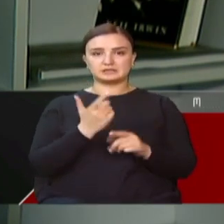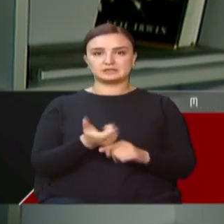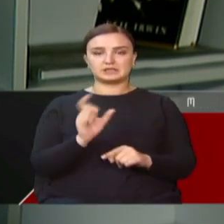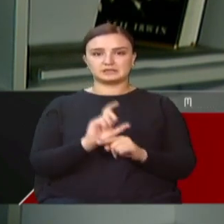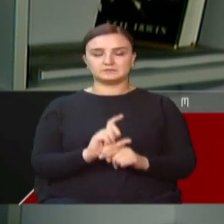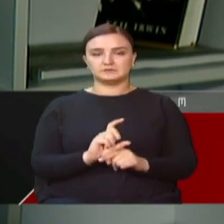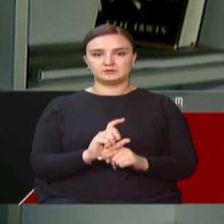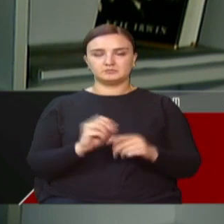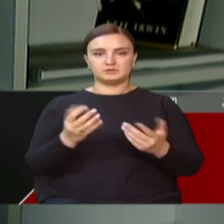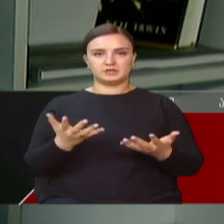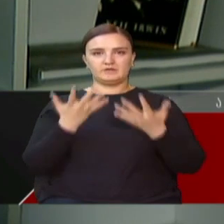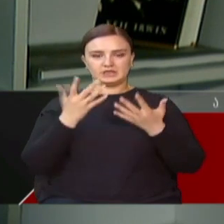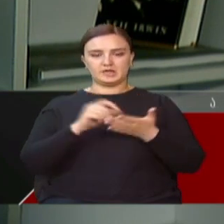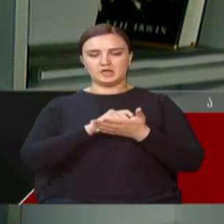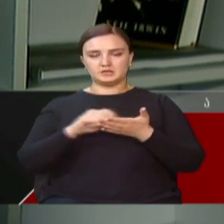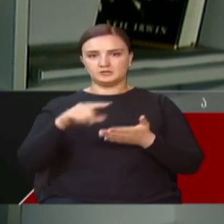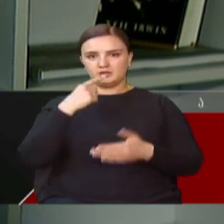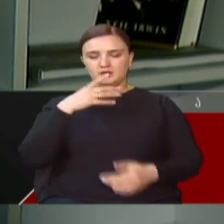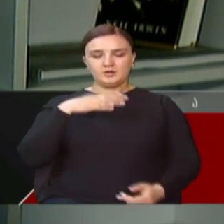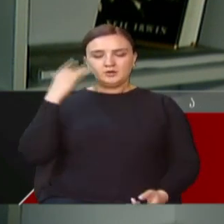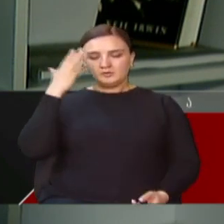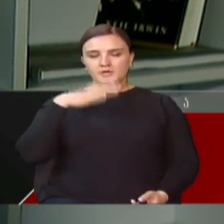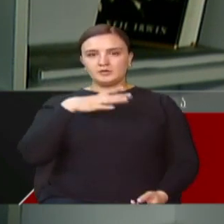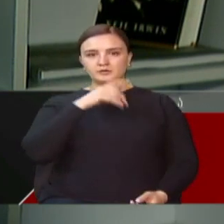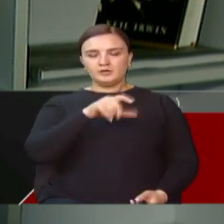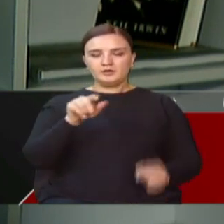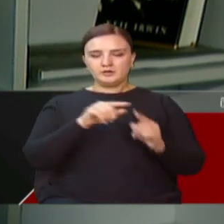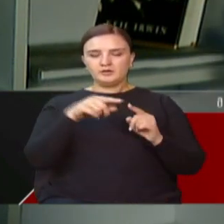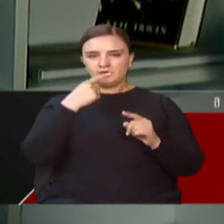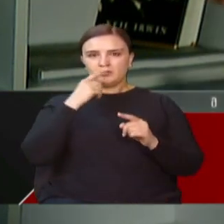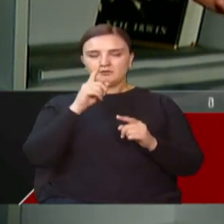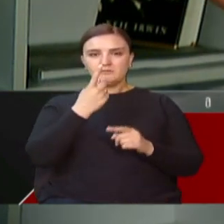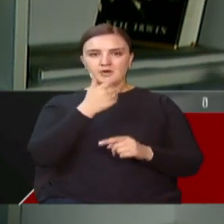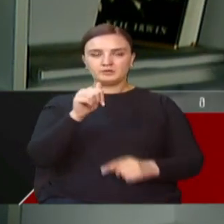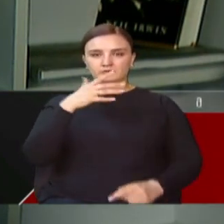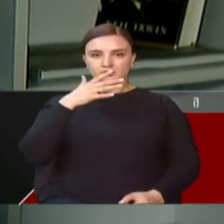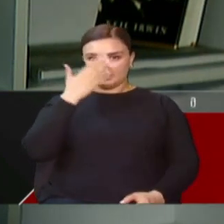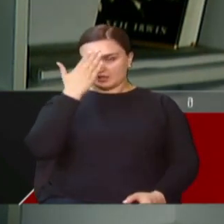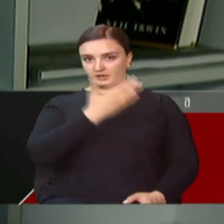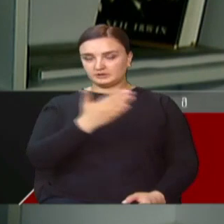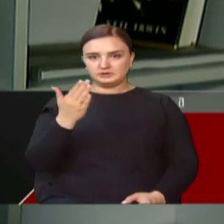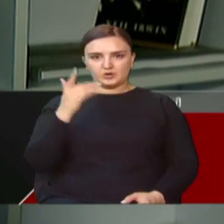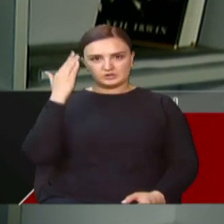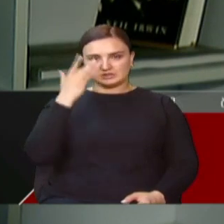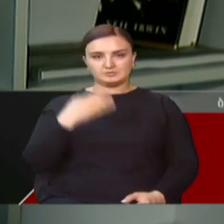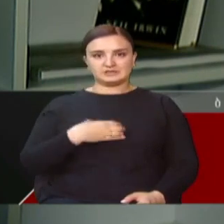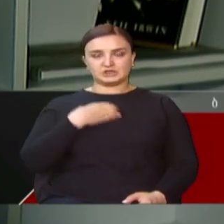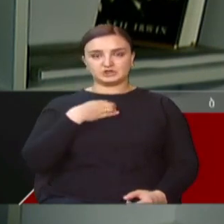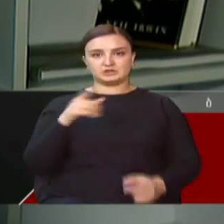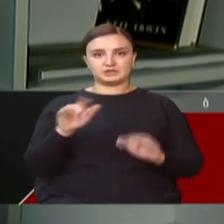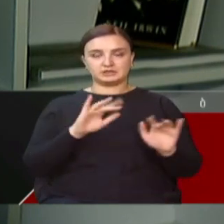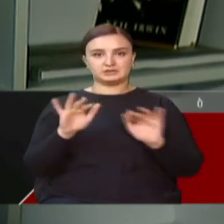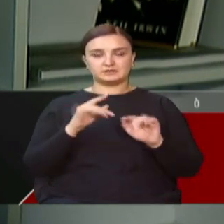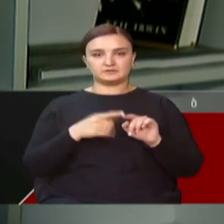ძალიან მკვეთრი ხაზი გაავლეს ქართულ ოცნებასა და ქართულ ხალხს შორის და თქოს რომ ეს მარტო ხალხის არის და ოცნება საშალად იქცეოდა